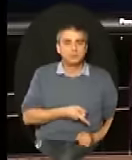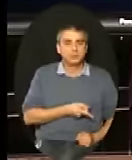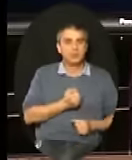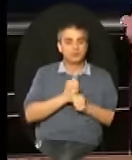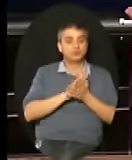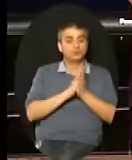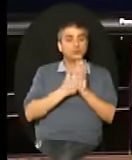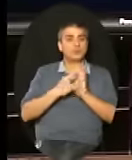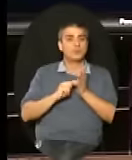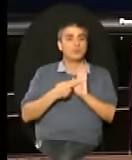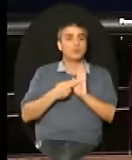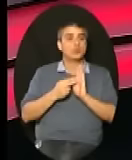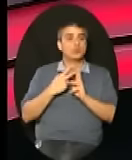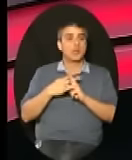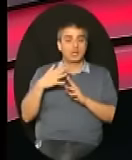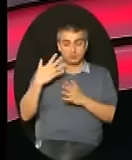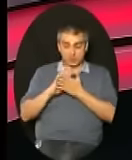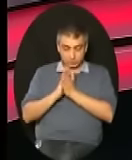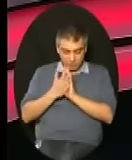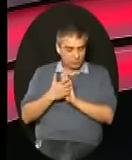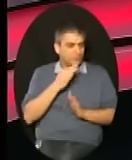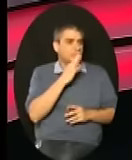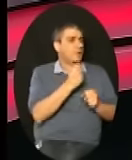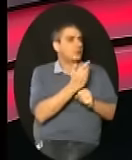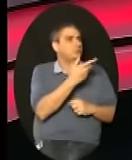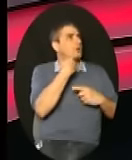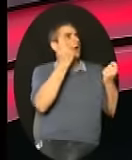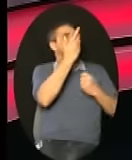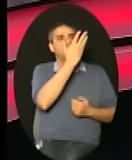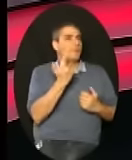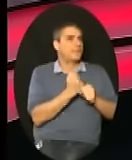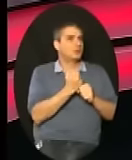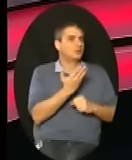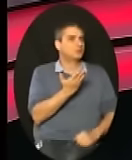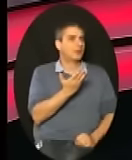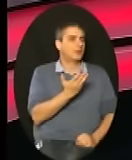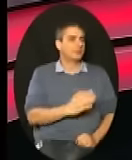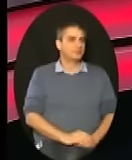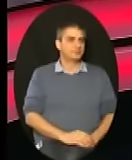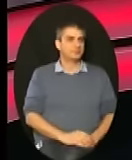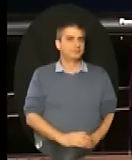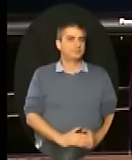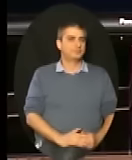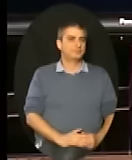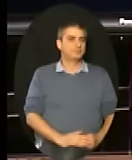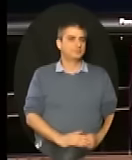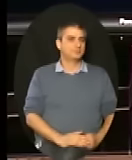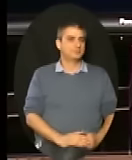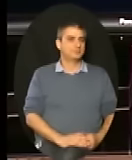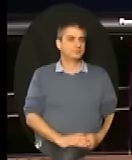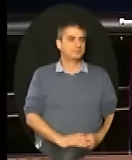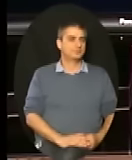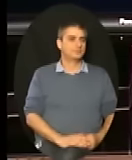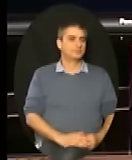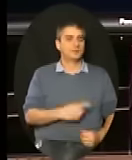שינוי מדיניות. אז אחרי שאמרת את כל הדברים האלה, מה את עושה במסעות ההסברה שלך? אני אומרת את